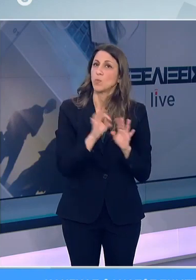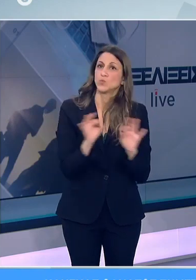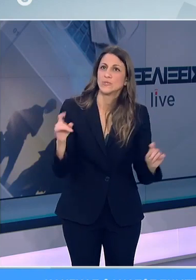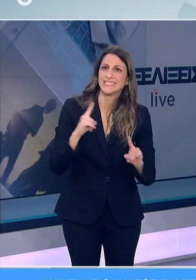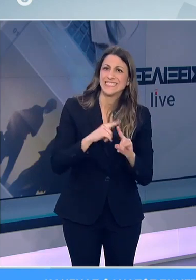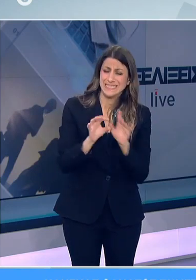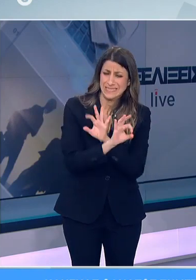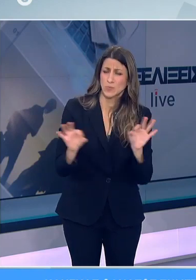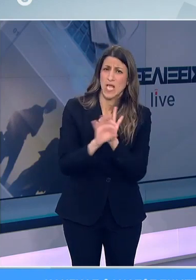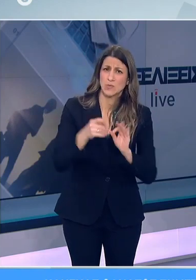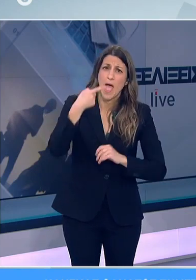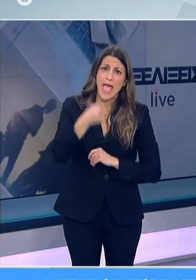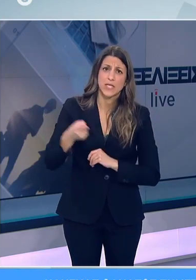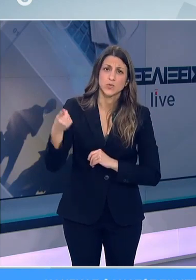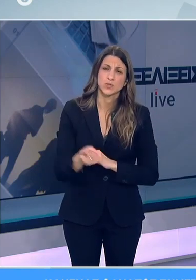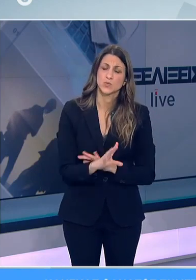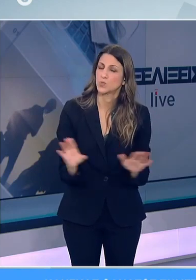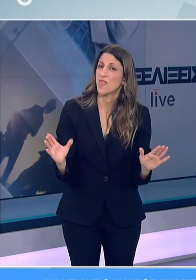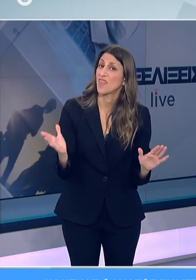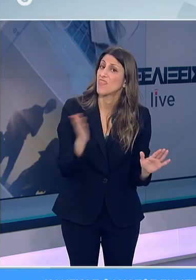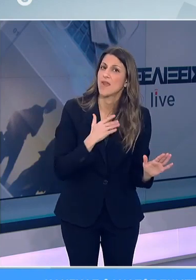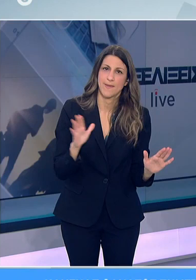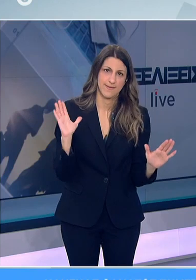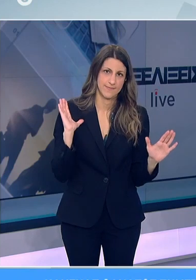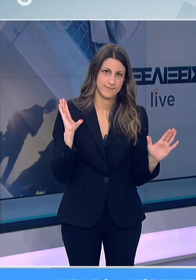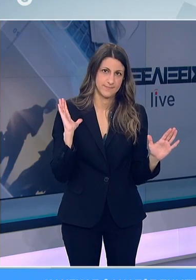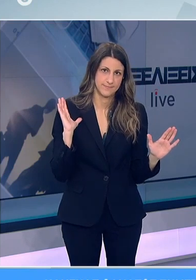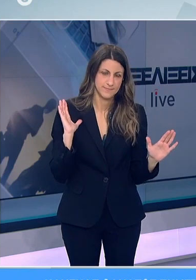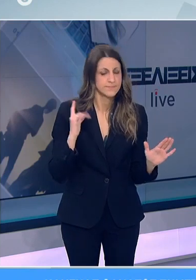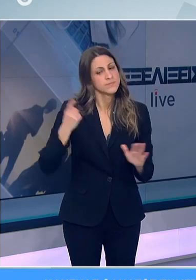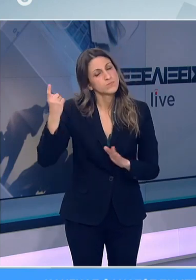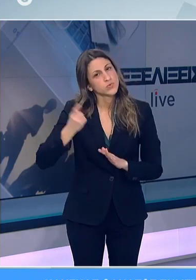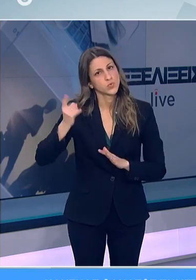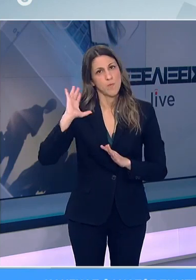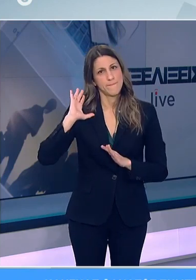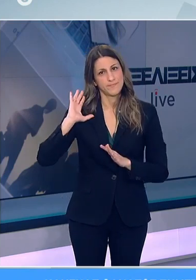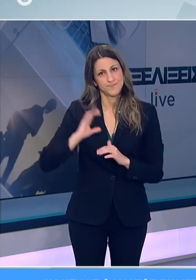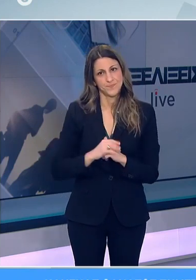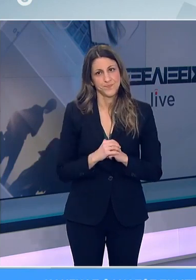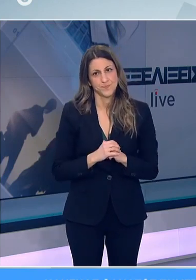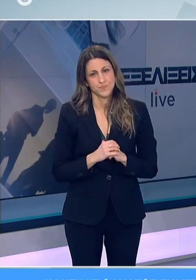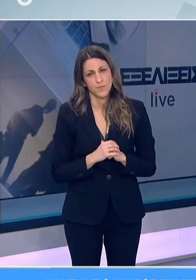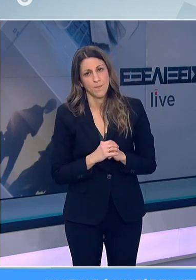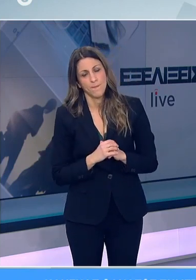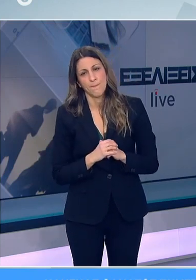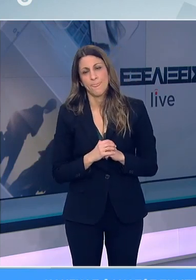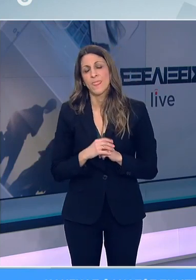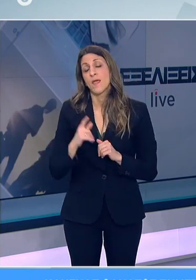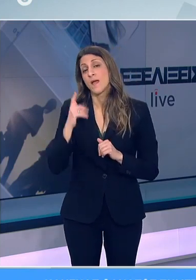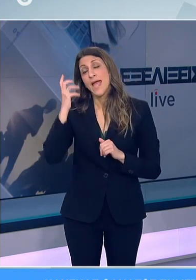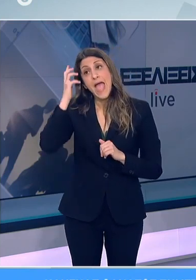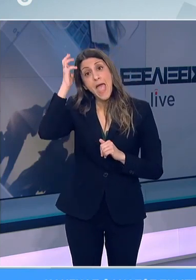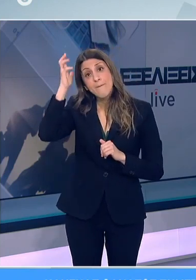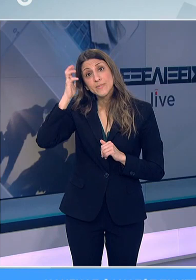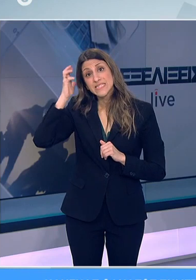χρησιμοποιηθεί, τουλάχιστον με τα επιστημονικά δεδομένα. Έτσι. Άλλο τι ακούτε και για τις πολιτικές τοποθετήσεις και